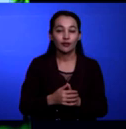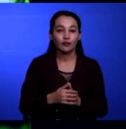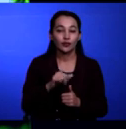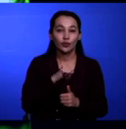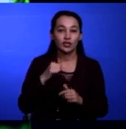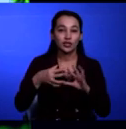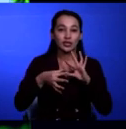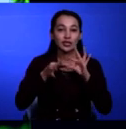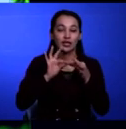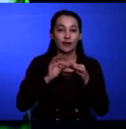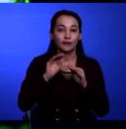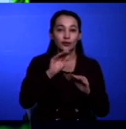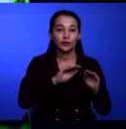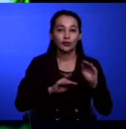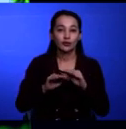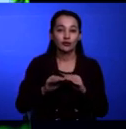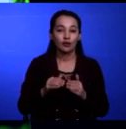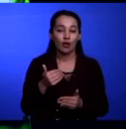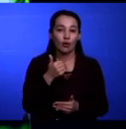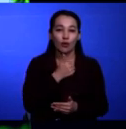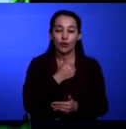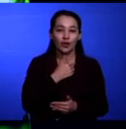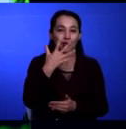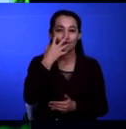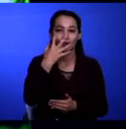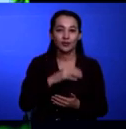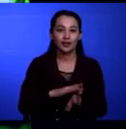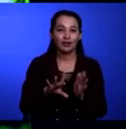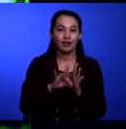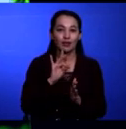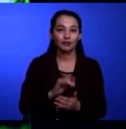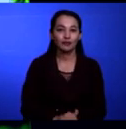bitta gap tuzing xohlagan rasmingizga.